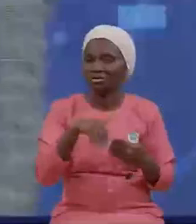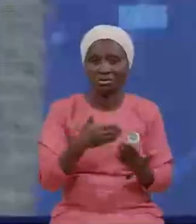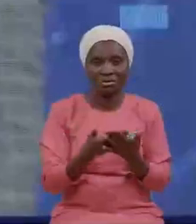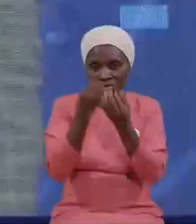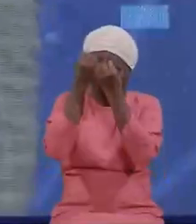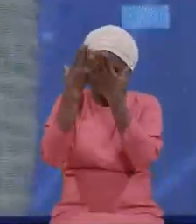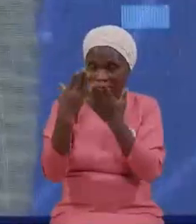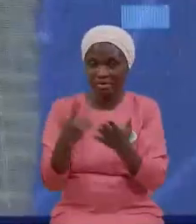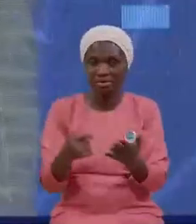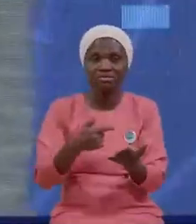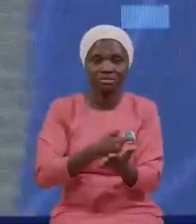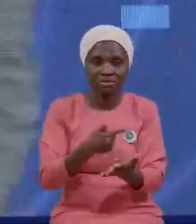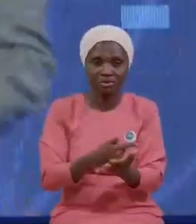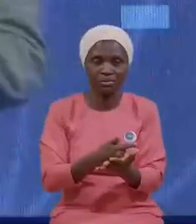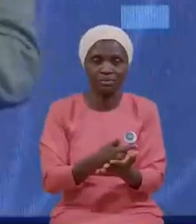nouvelle.